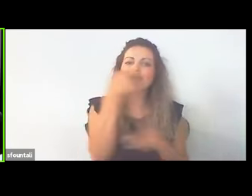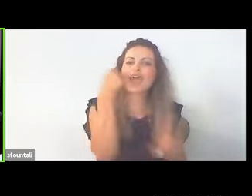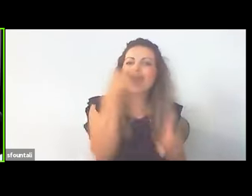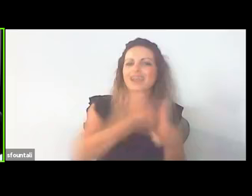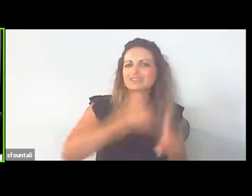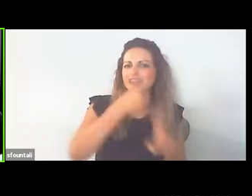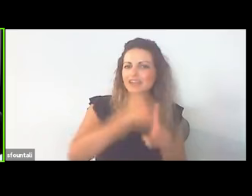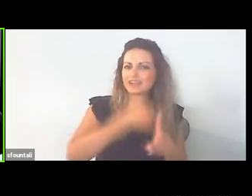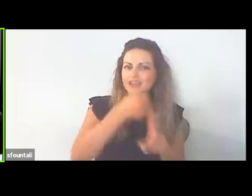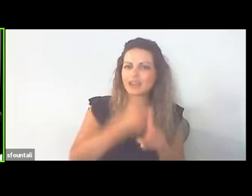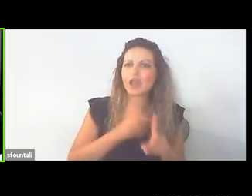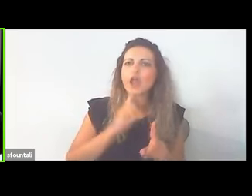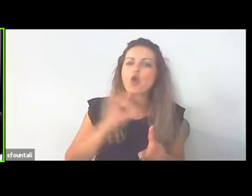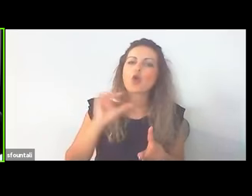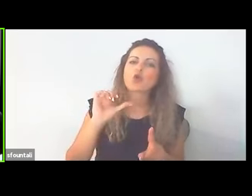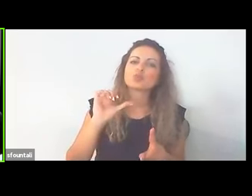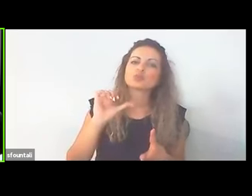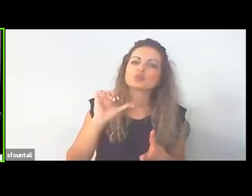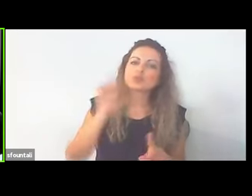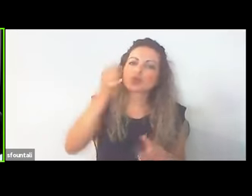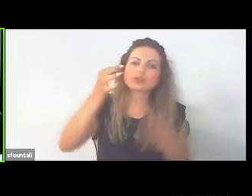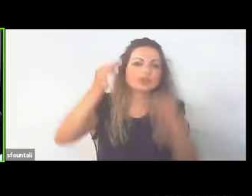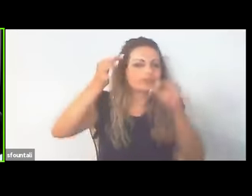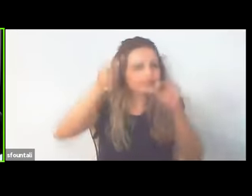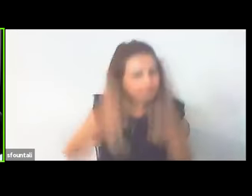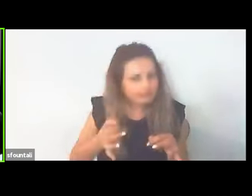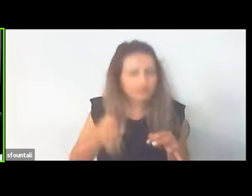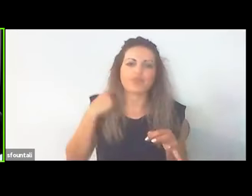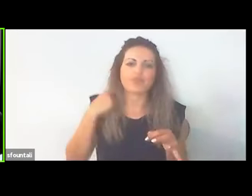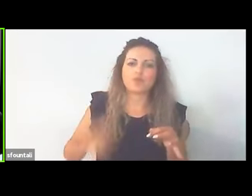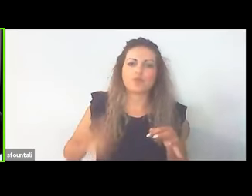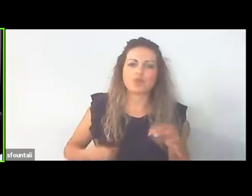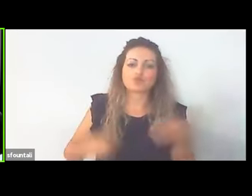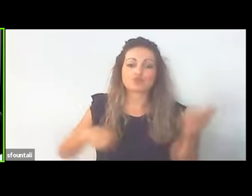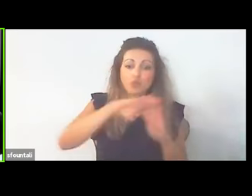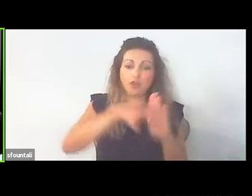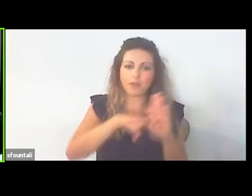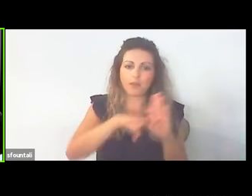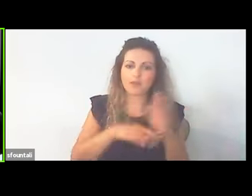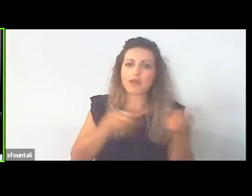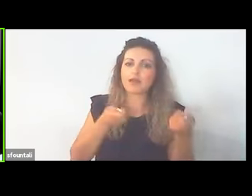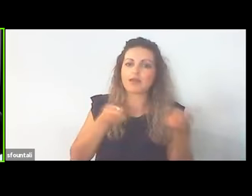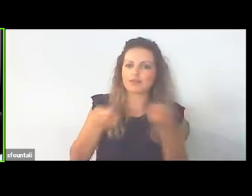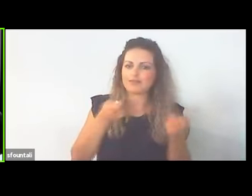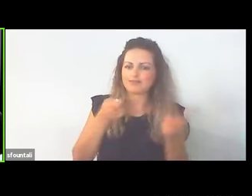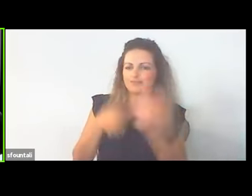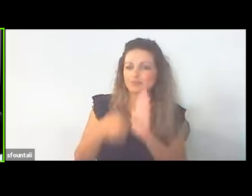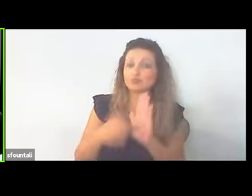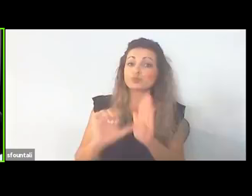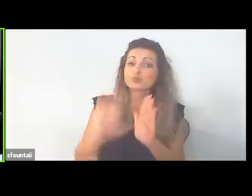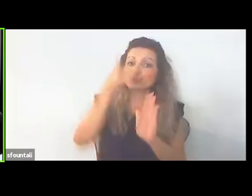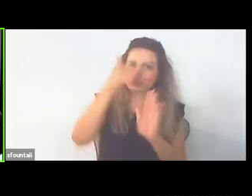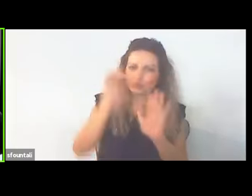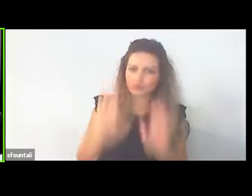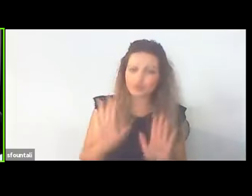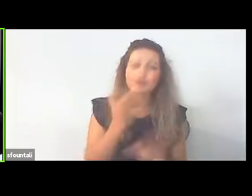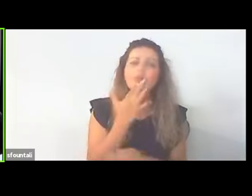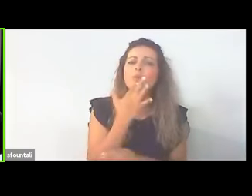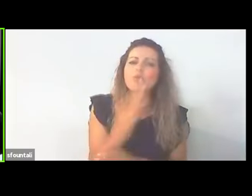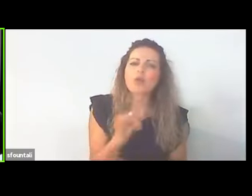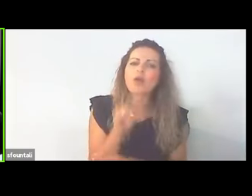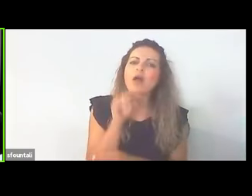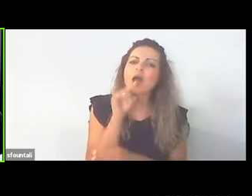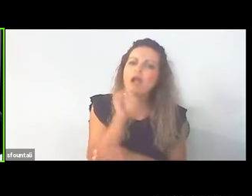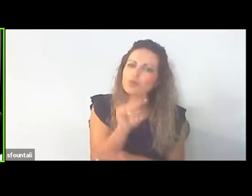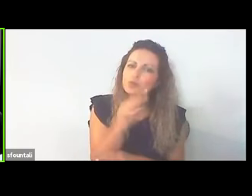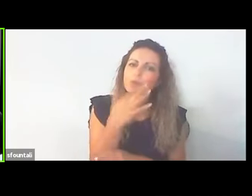δημόσια εμφάνιση του προγράμματος, ακριβώς γιατί θεωρούμε ότι αποτελεί ένα πολύ χαρακτηριστικό